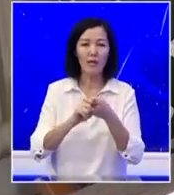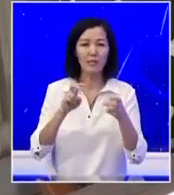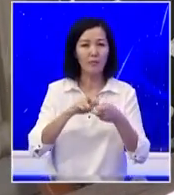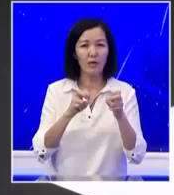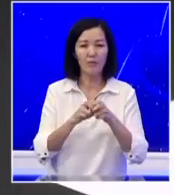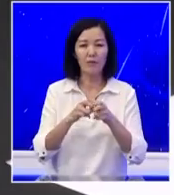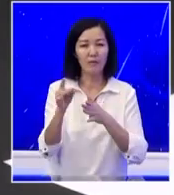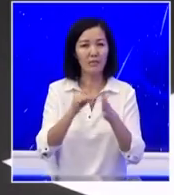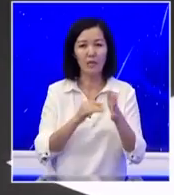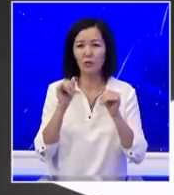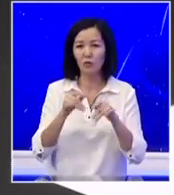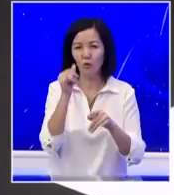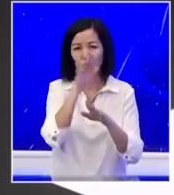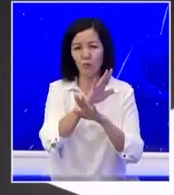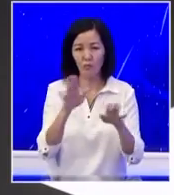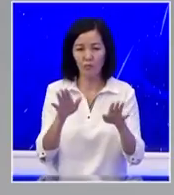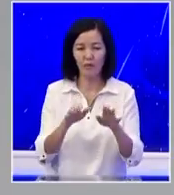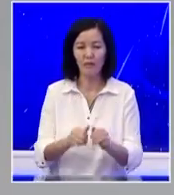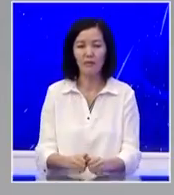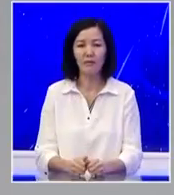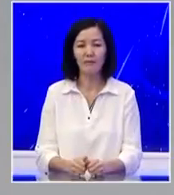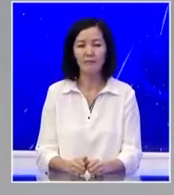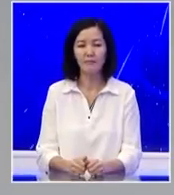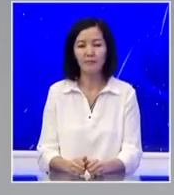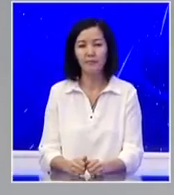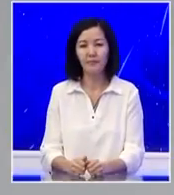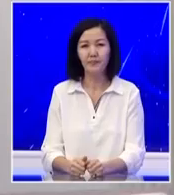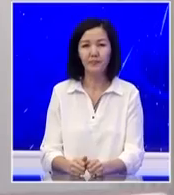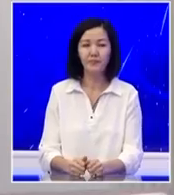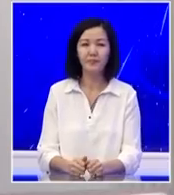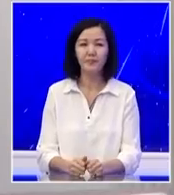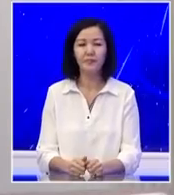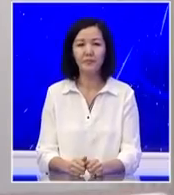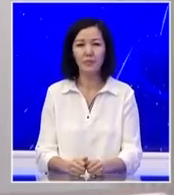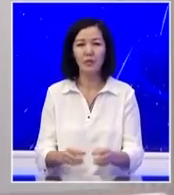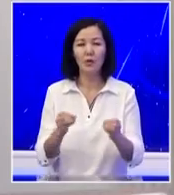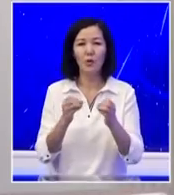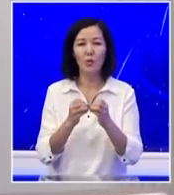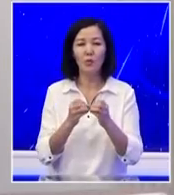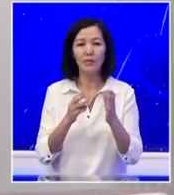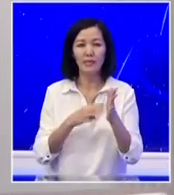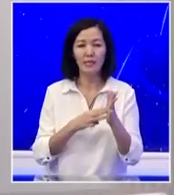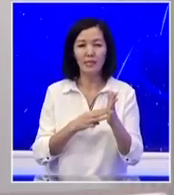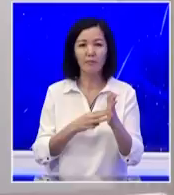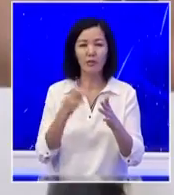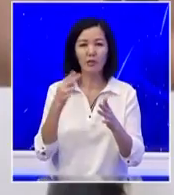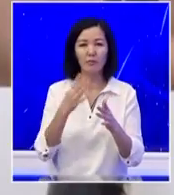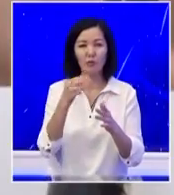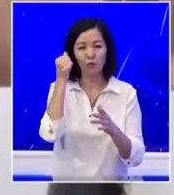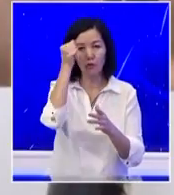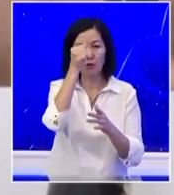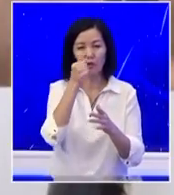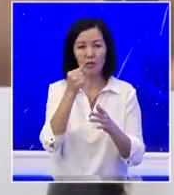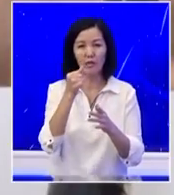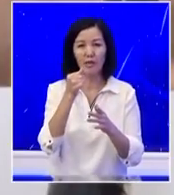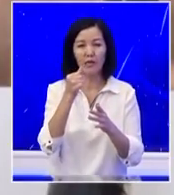бір мезетте түбегейлі жою мүмкін болмай тұр, дейді жауаптылар. 18-23 жылдың аралығында қадамдық жоспар жасалынған